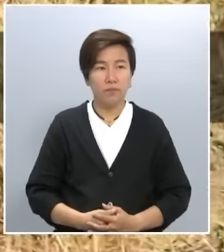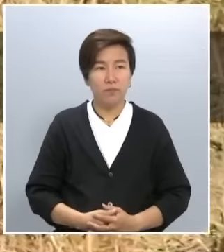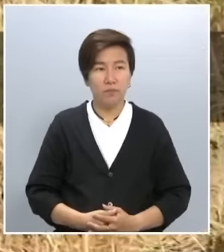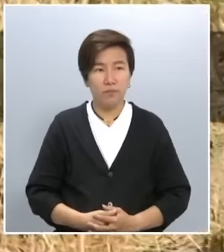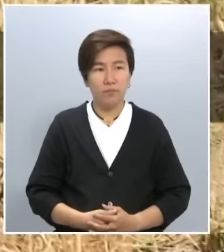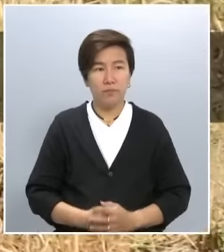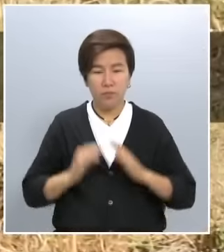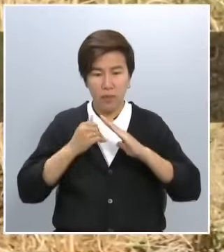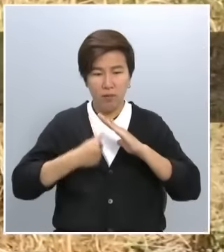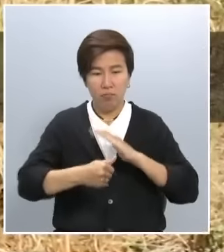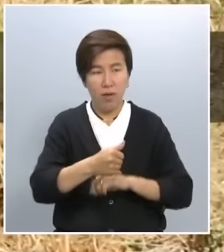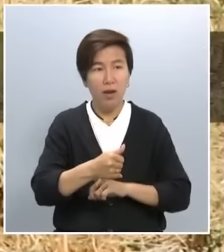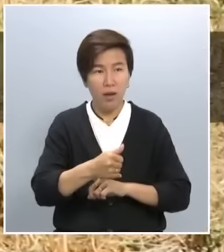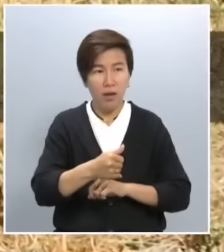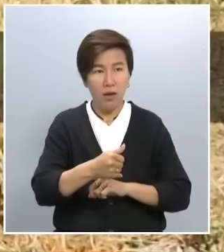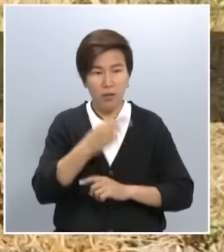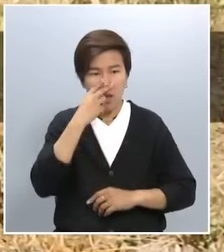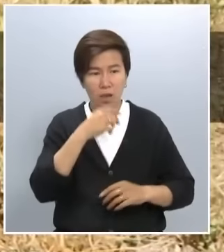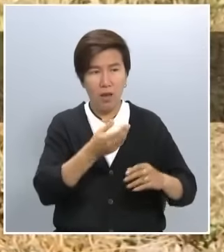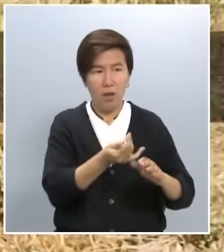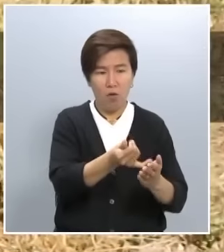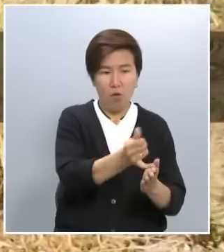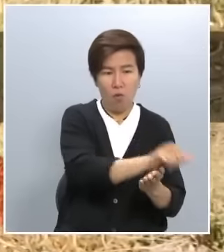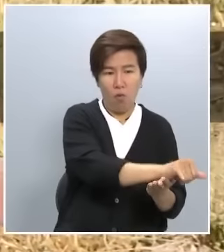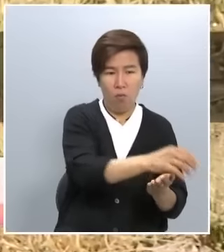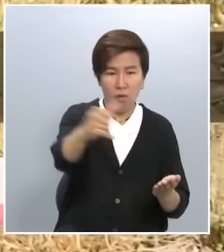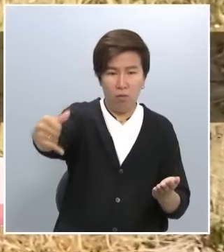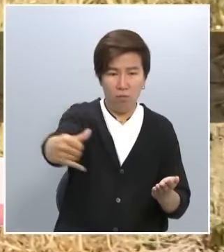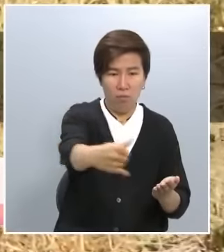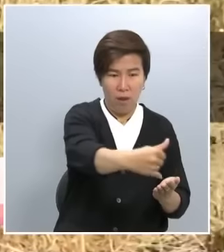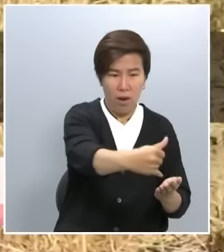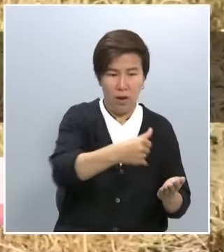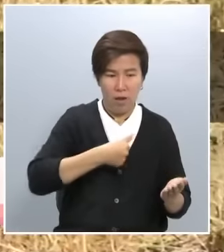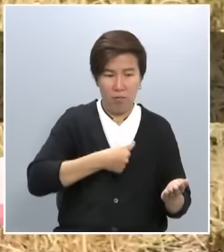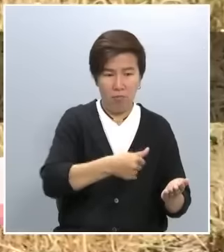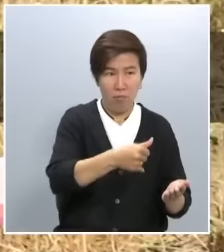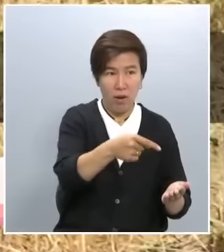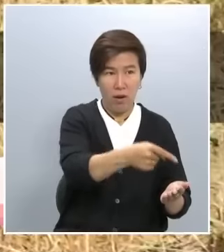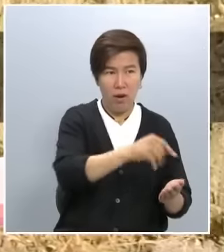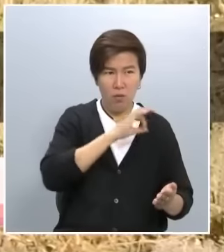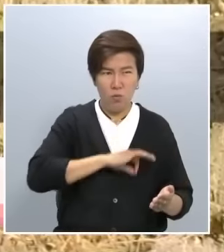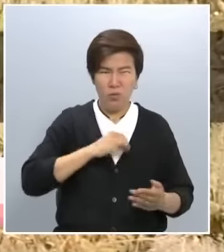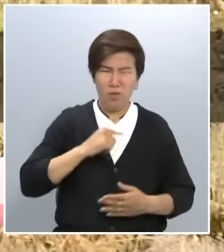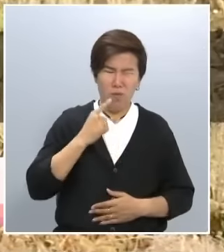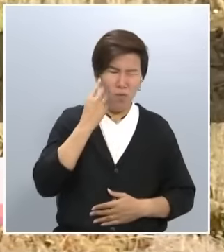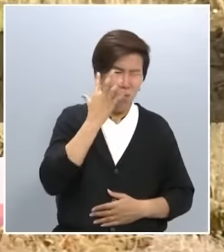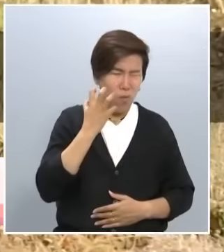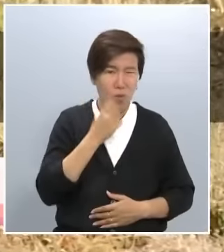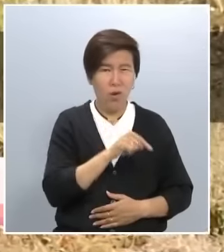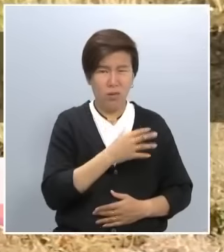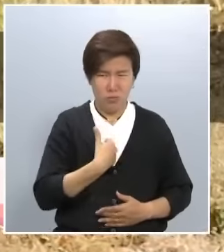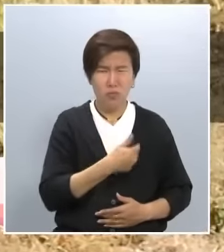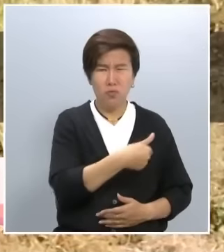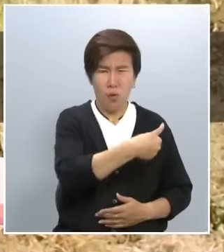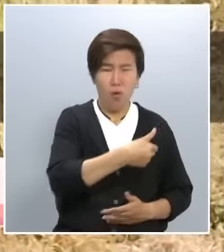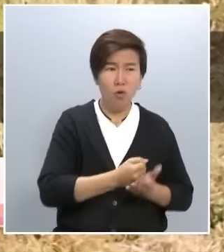าบ่เป็นอุบัติเหตุพ่อซอยหนูเนี่ยมันเอาเขาเอาอย่างฟาดหนูบัวสั้นพ่อก็เลยว่าเอ้าไปยังเจ้าเทศด้